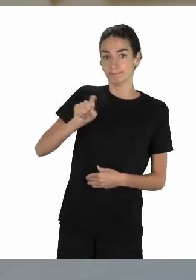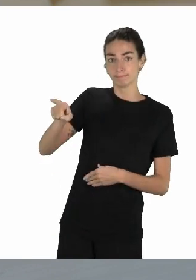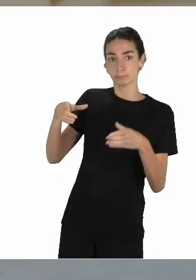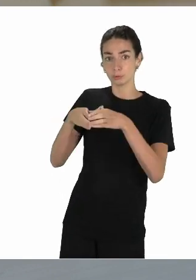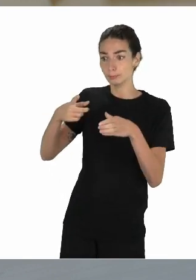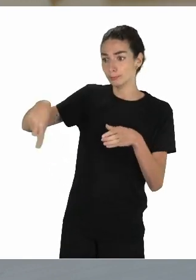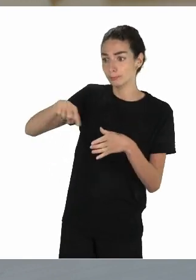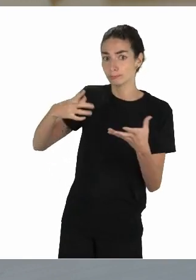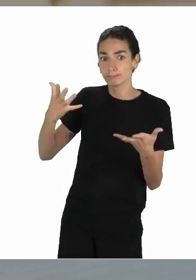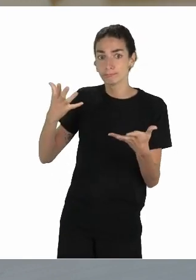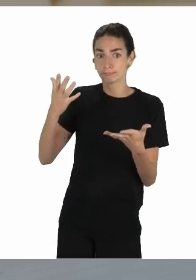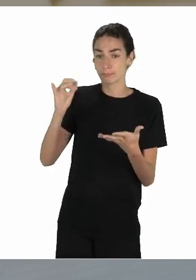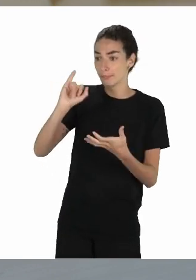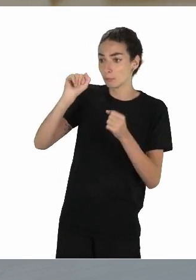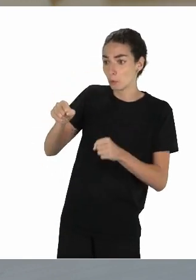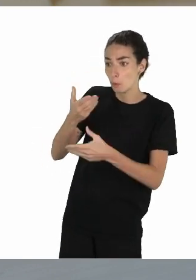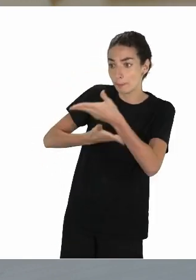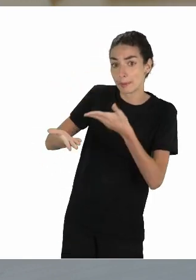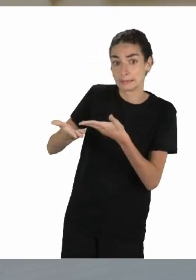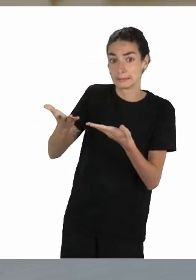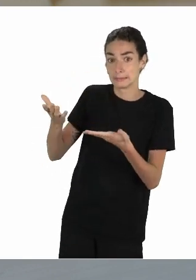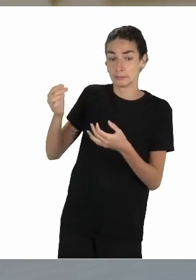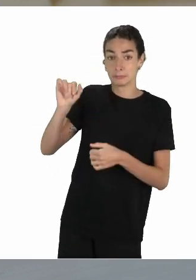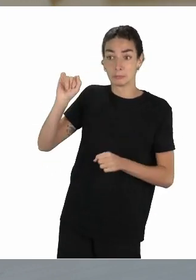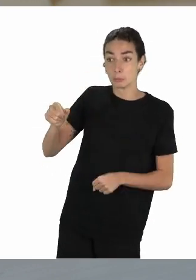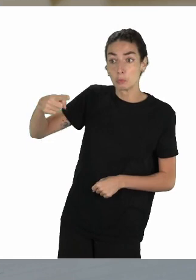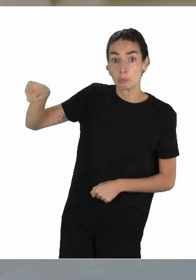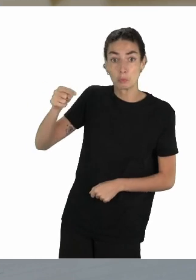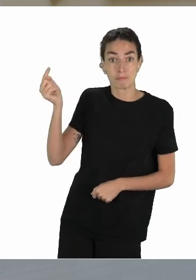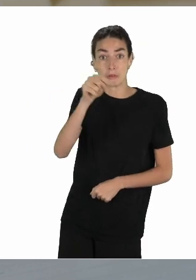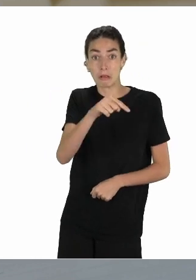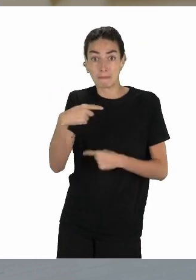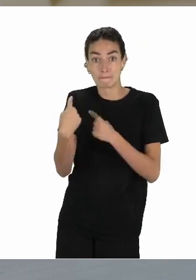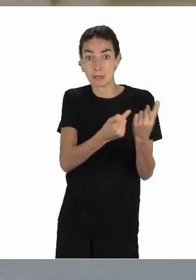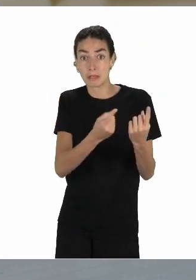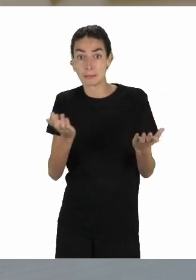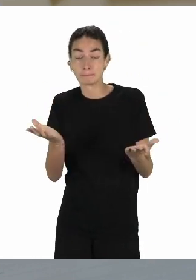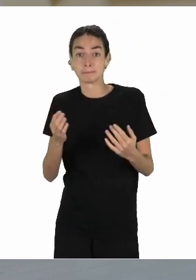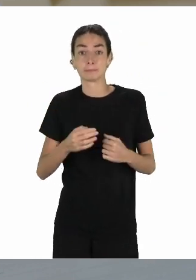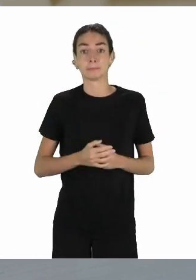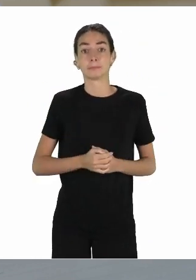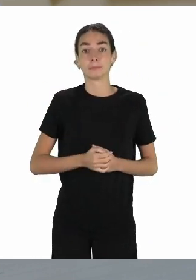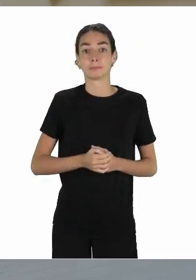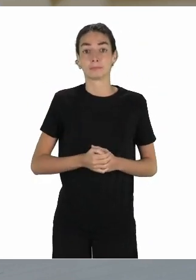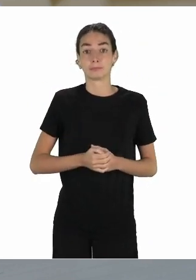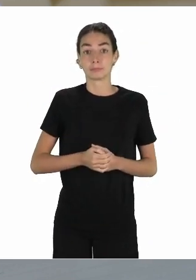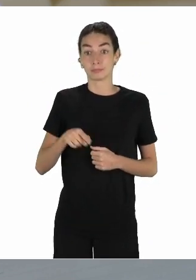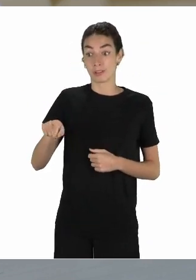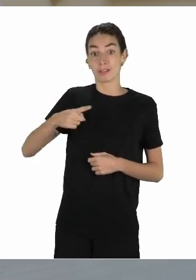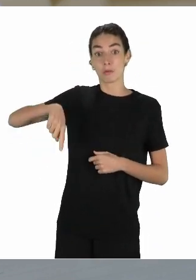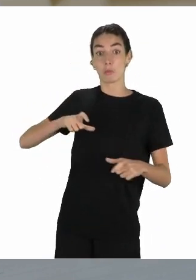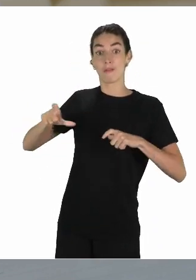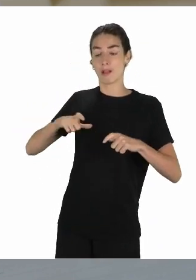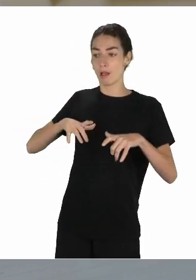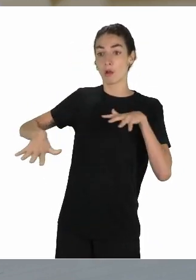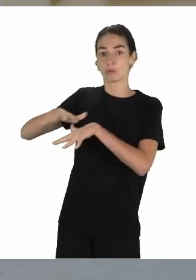la personne le soir, elle échange avec les autres sur Signal pour demander qui peut prendre sa place, qui peut y aller. De ce